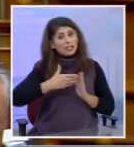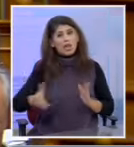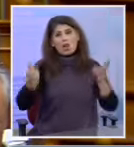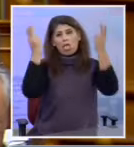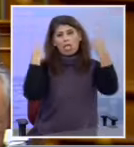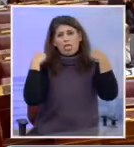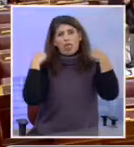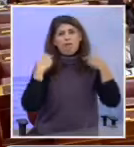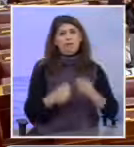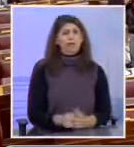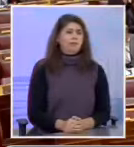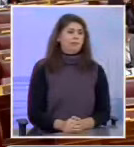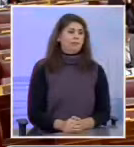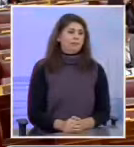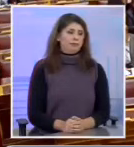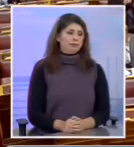υποταγής?